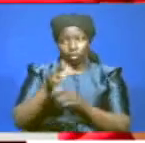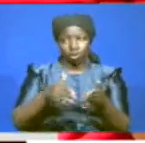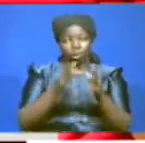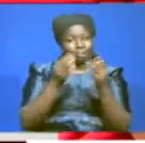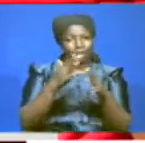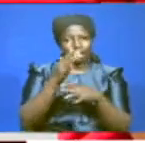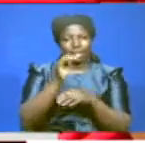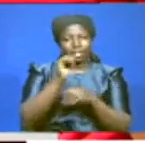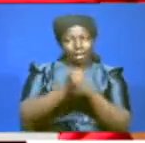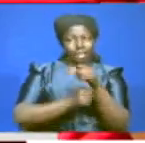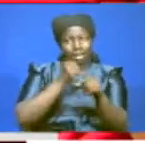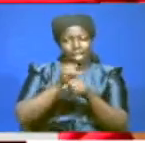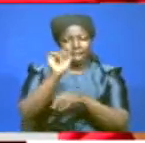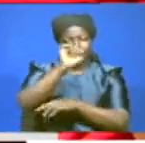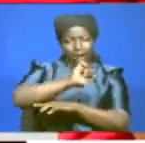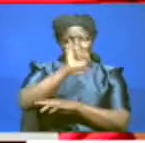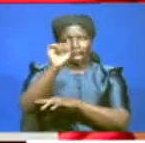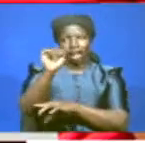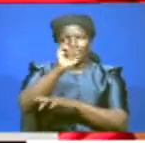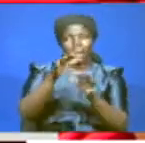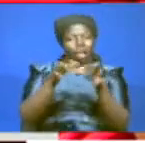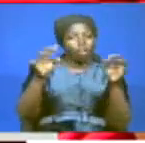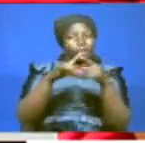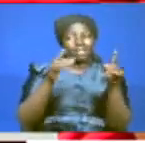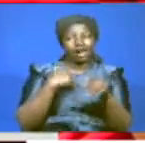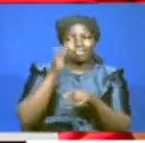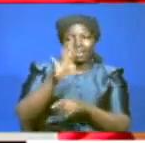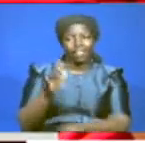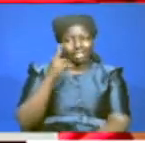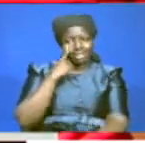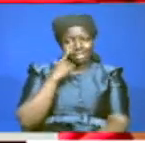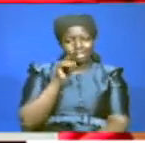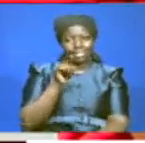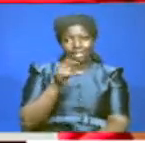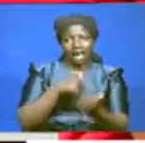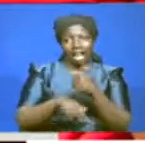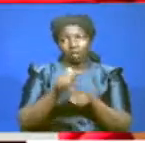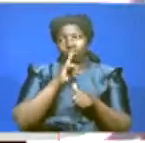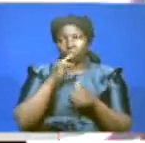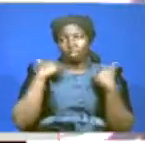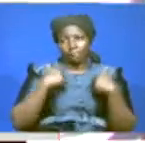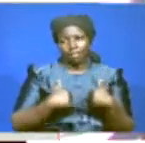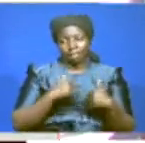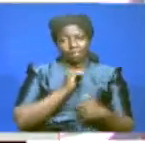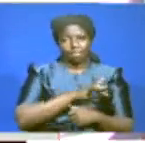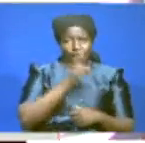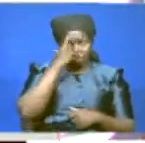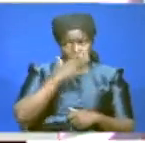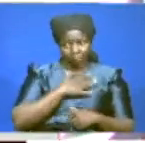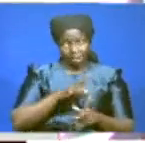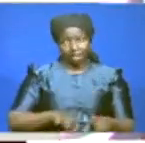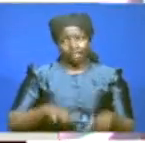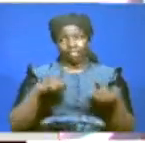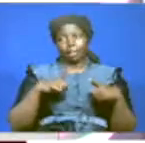mingi, lakini kitendo kama ile sijaiona. So kwa hivyo mimi nasema kwamba nahofia maisha yangu. Kwa hivyo hatukuweza